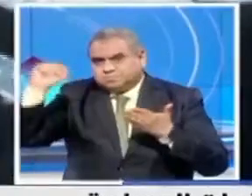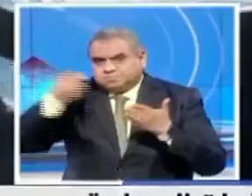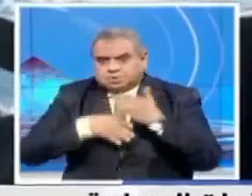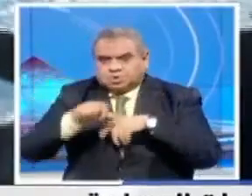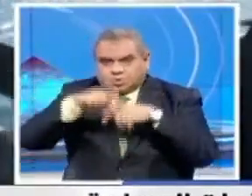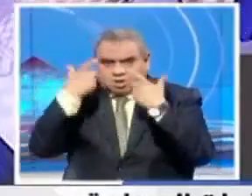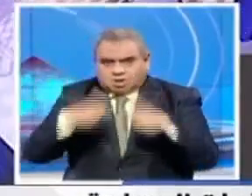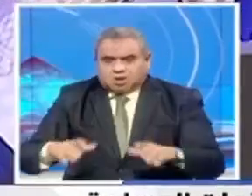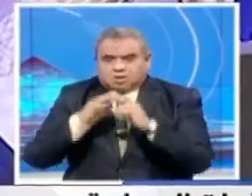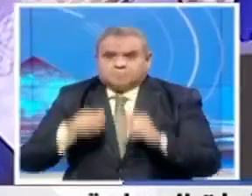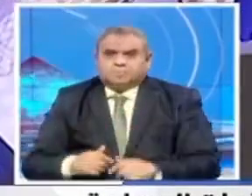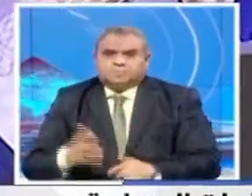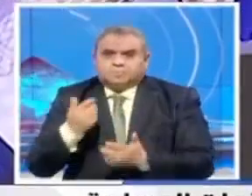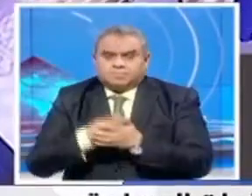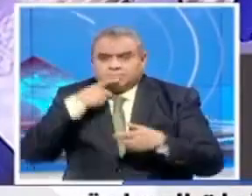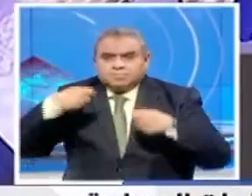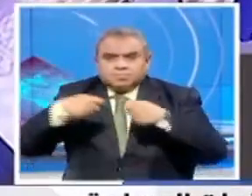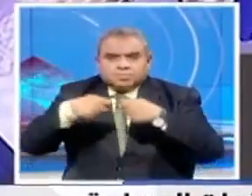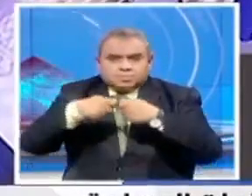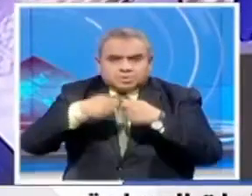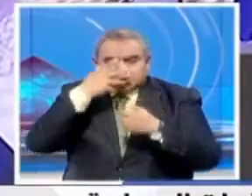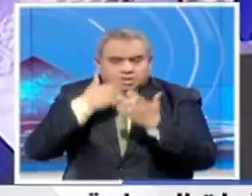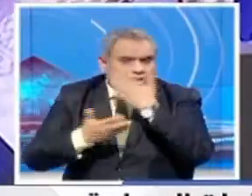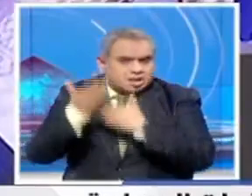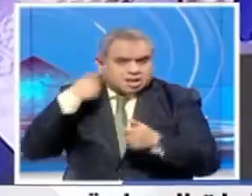أرض مصر. بانت المؤامرة بأبعادها الكاملة